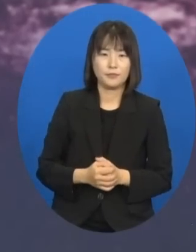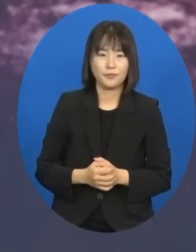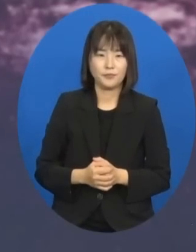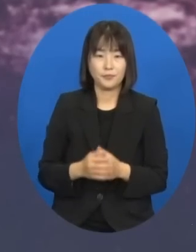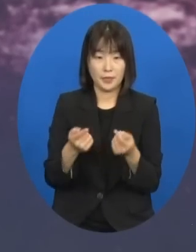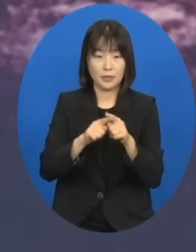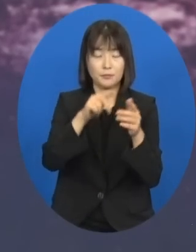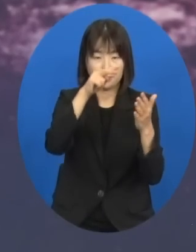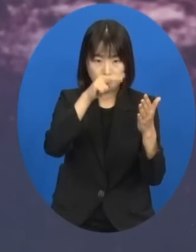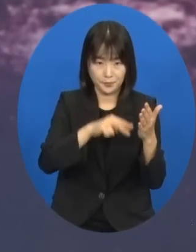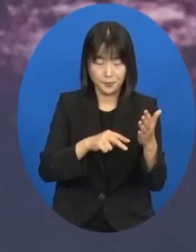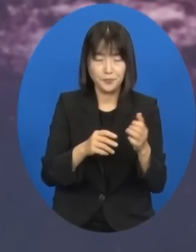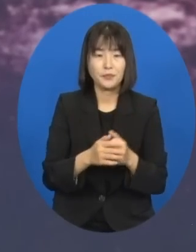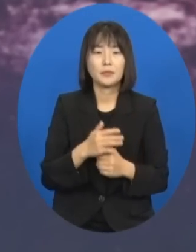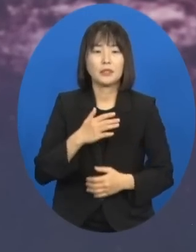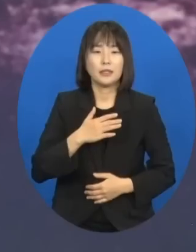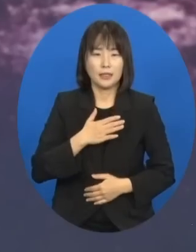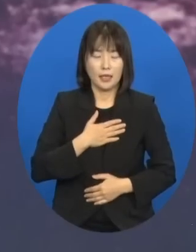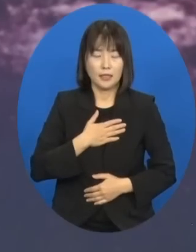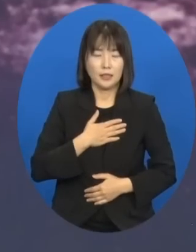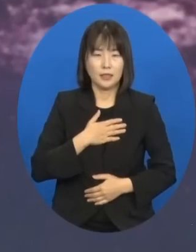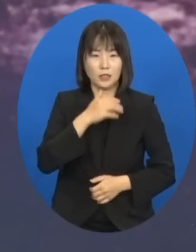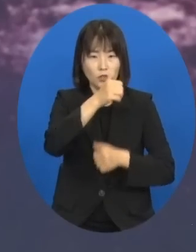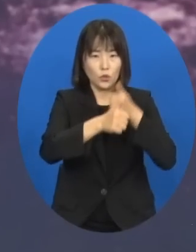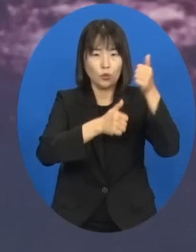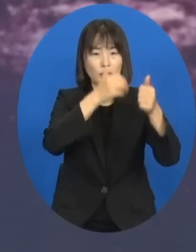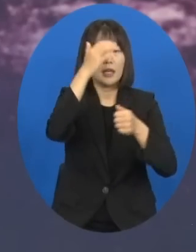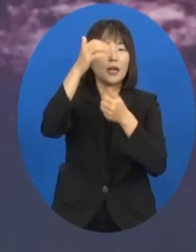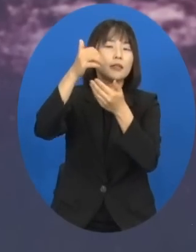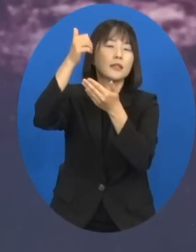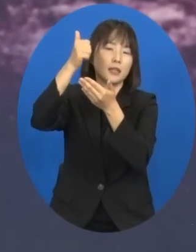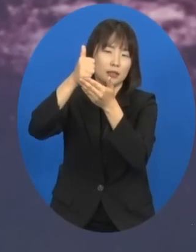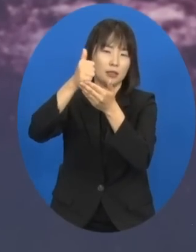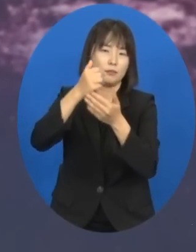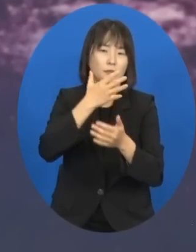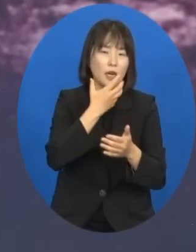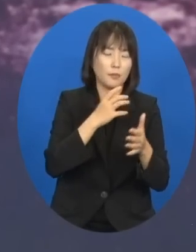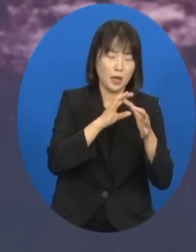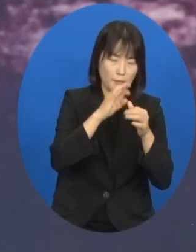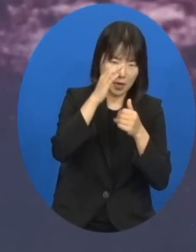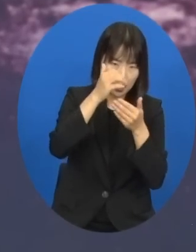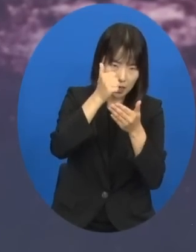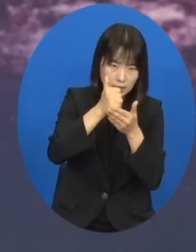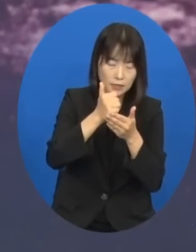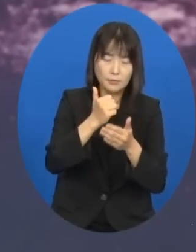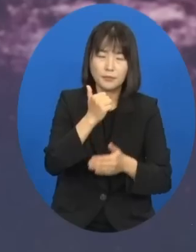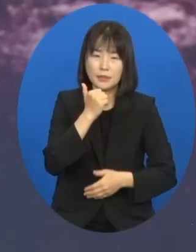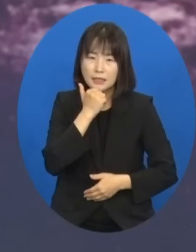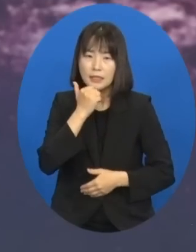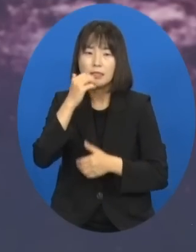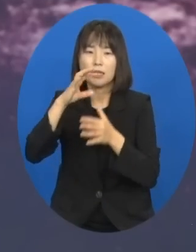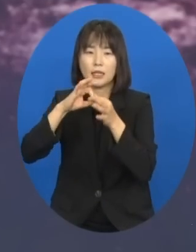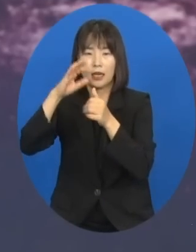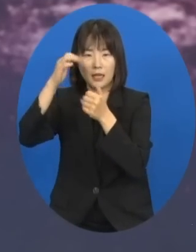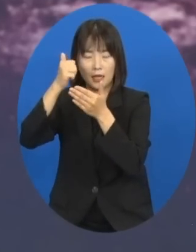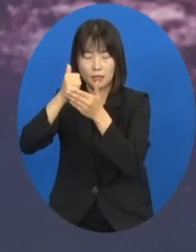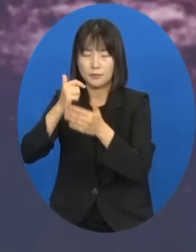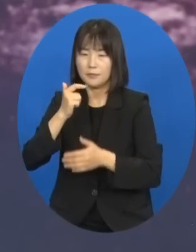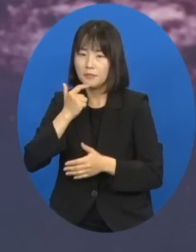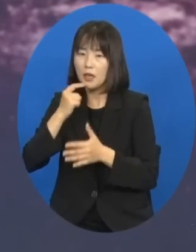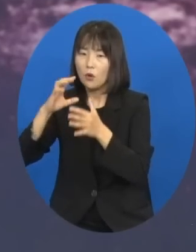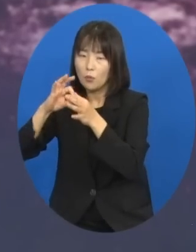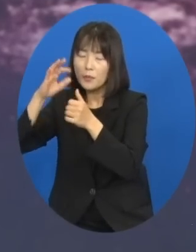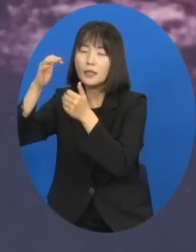함께 읽어보겠습니다. 시작. 나는 내 조상의 하나님이니 아브라함의 하나님, 이삭의 하나님, 야곱의